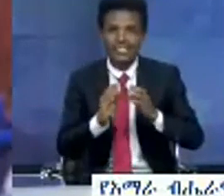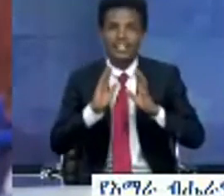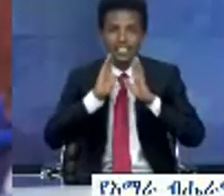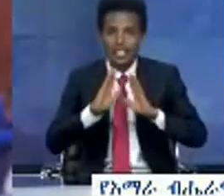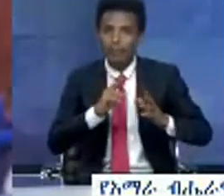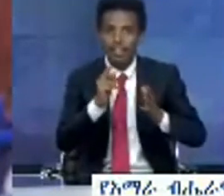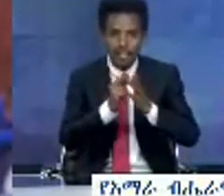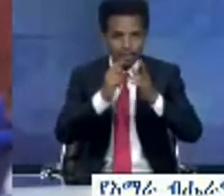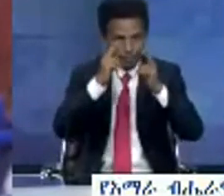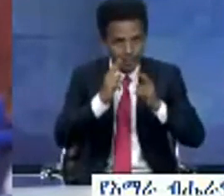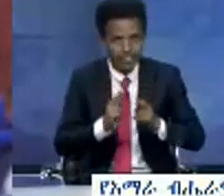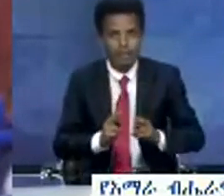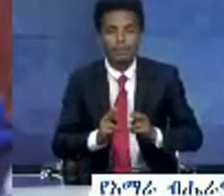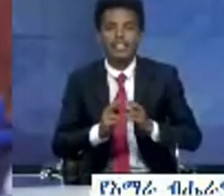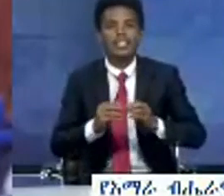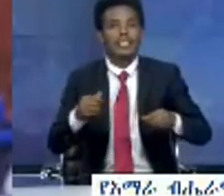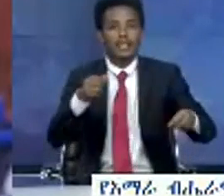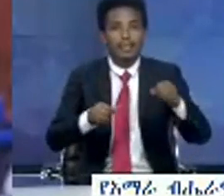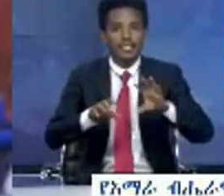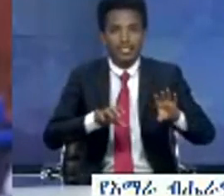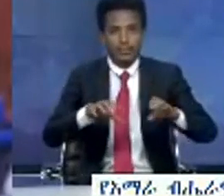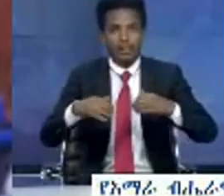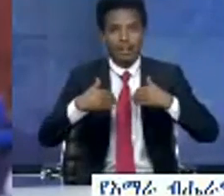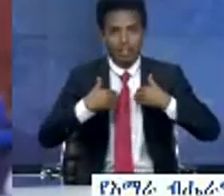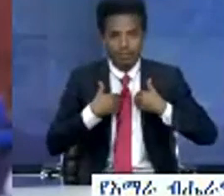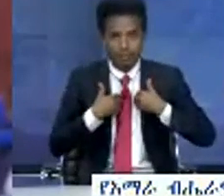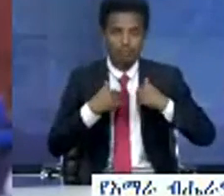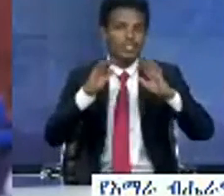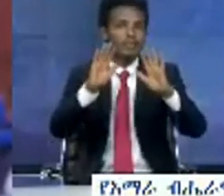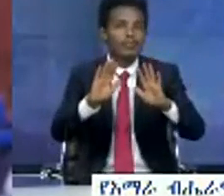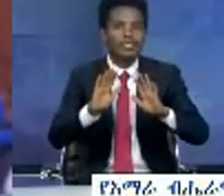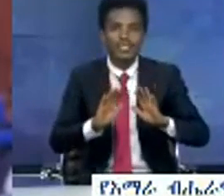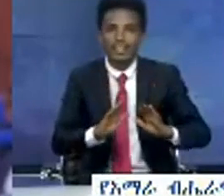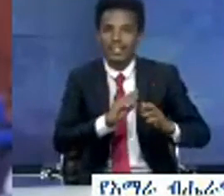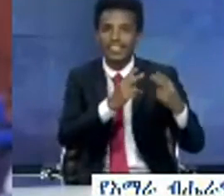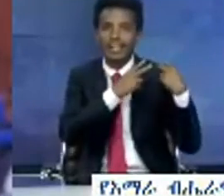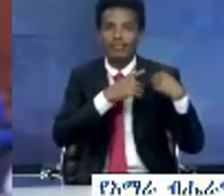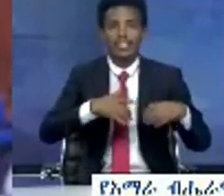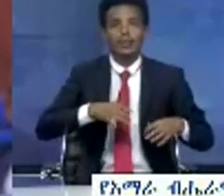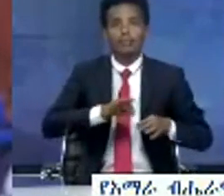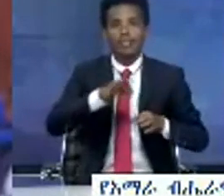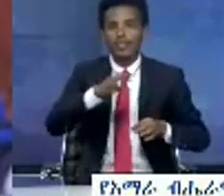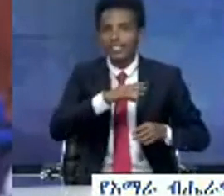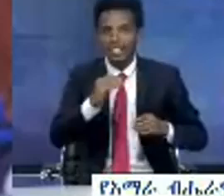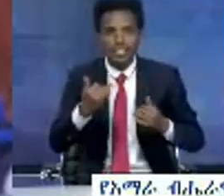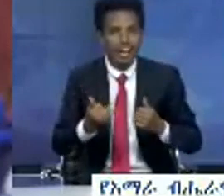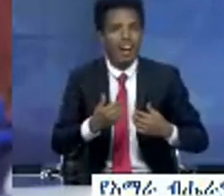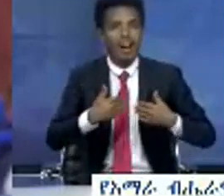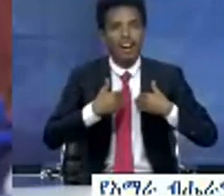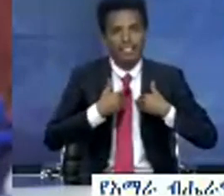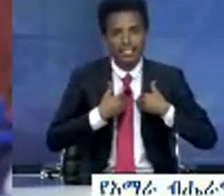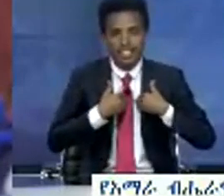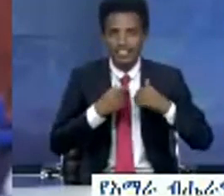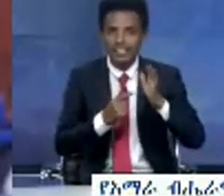መከበር ያበረከታችሁት ያለው አስተዋጽኦ የሚደነቅ የሐላፊነት መንፈስና አለኝታነት የታየበት